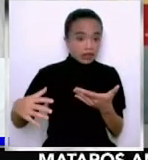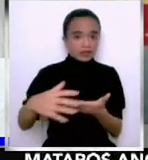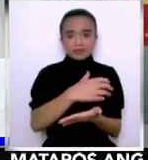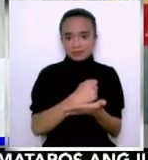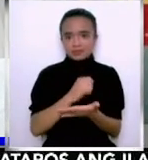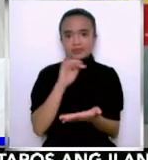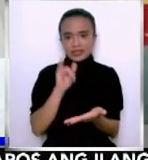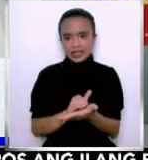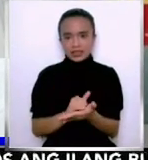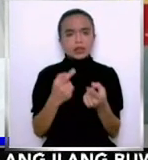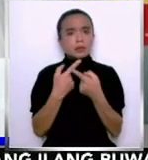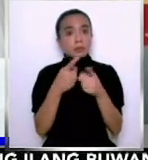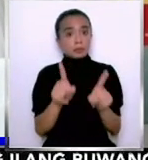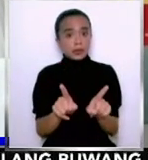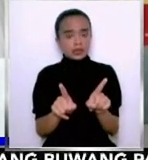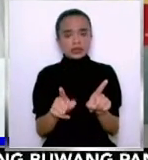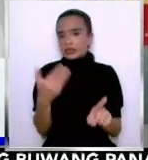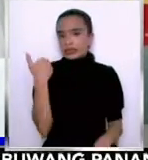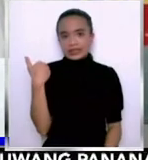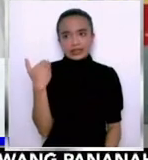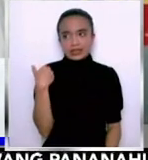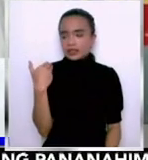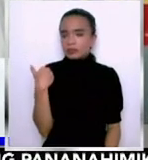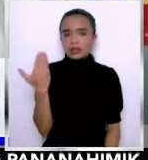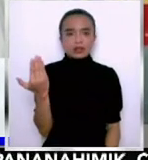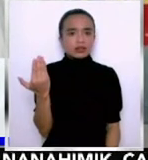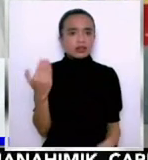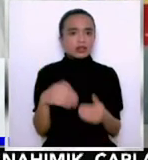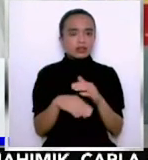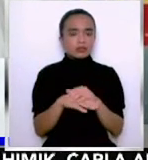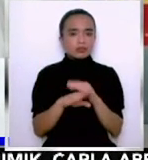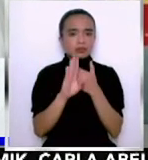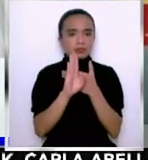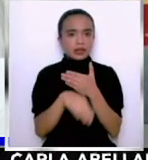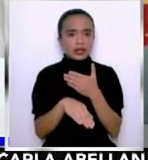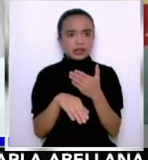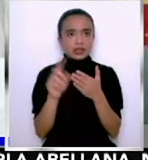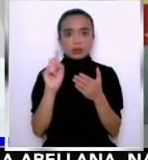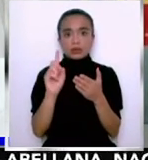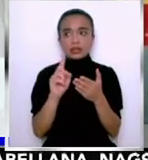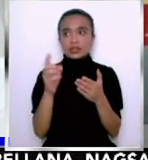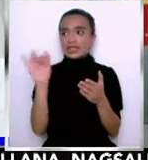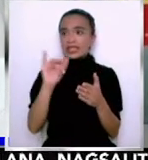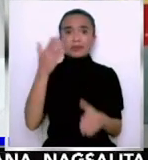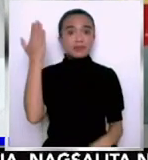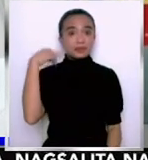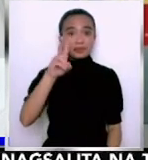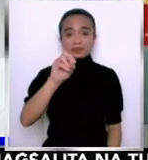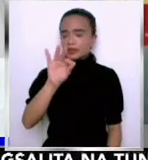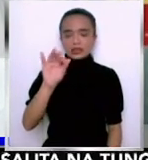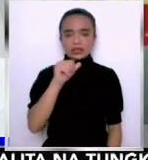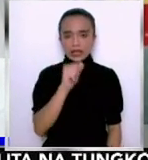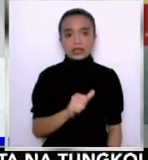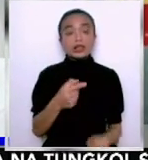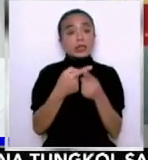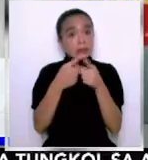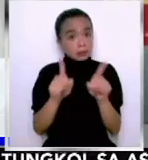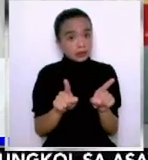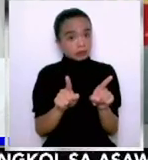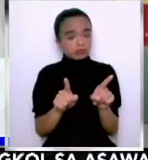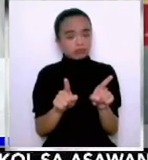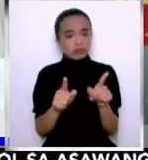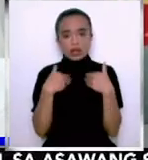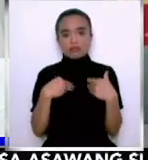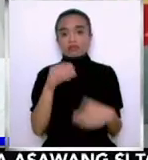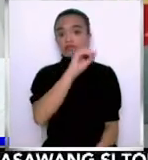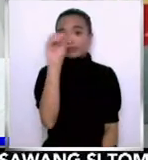pa po ito bumabalik dun sa pre-ASF time na 2019, but at least there are certain percentage na nag-i-increase